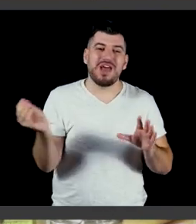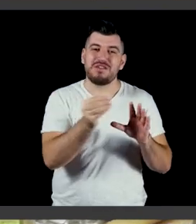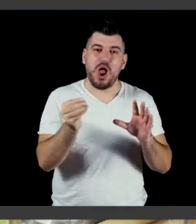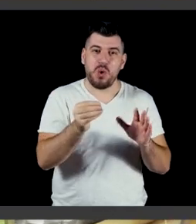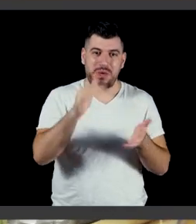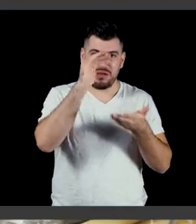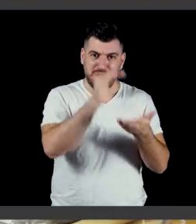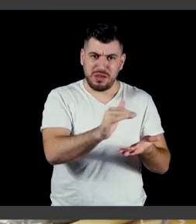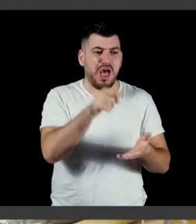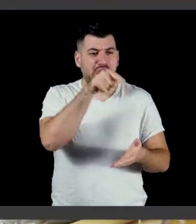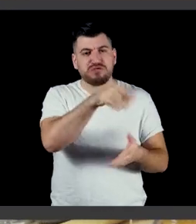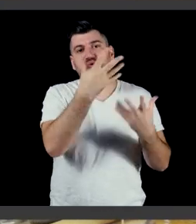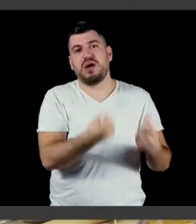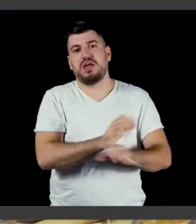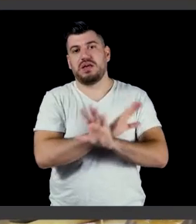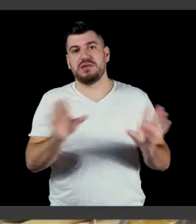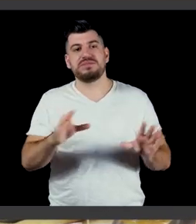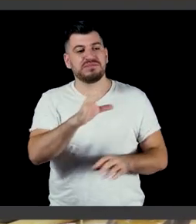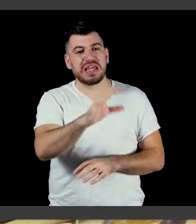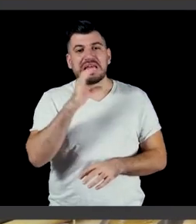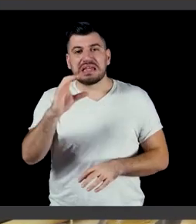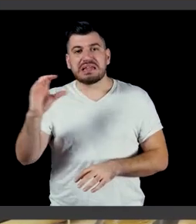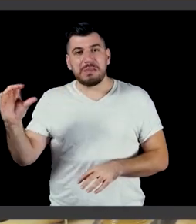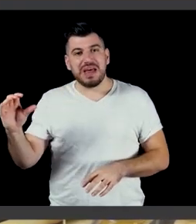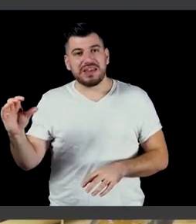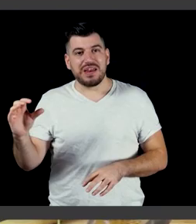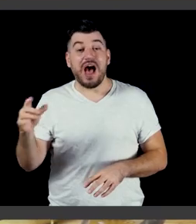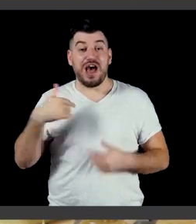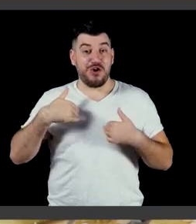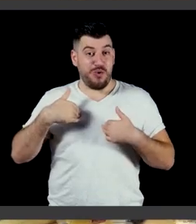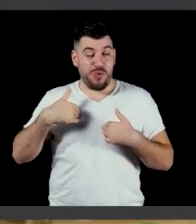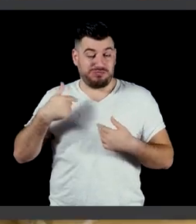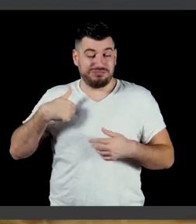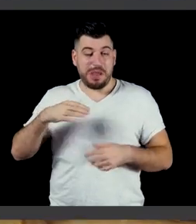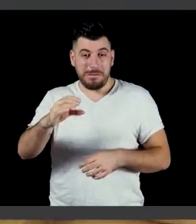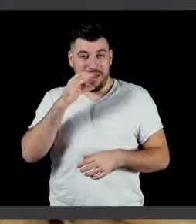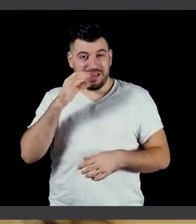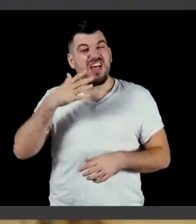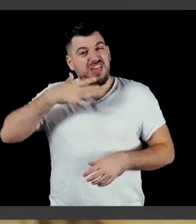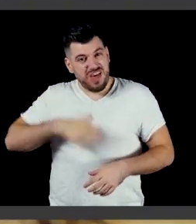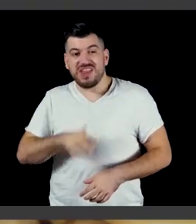το έχει αυτό από μόνο του. Άμα ήμουν μπέργκερ, θα ήθελα να ήμουν έτσι. Να σου πω την αλήθεια.